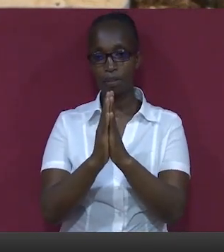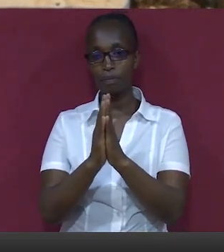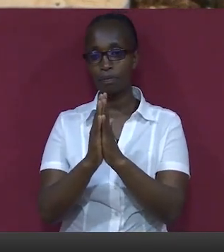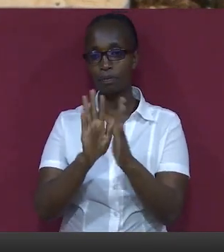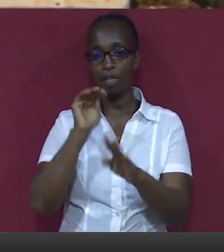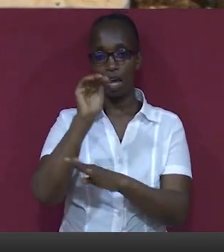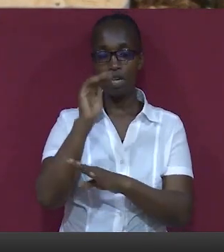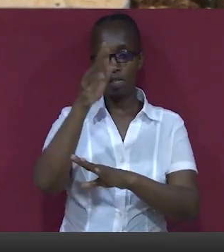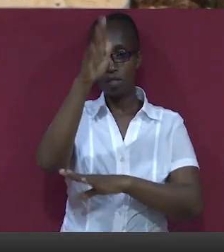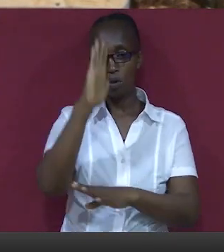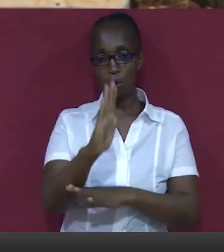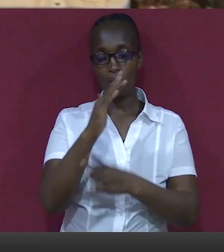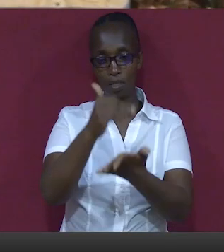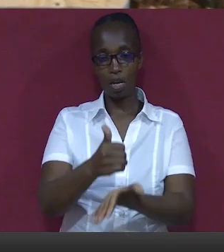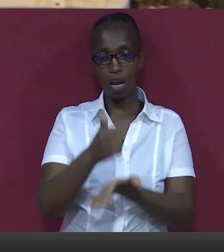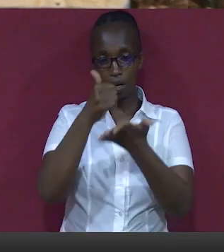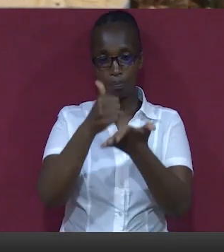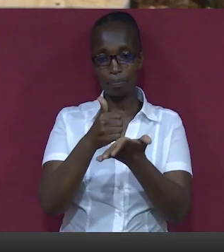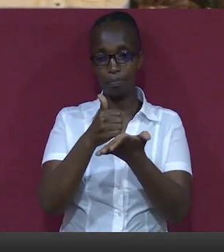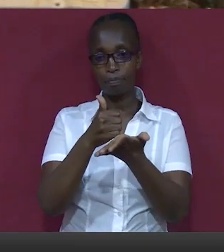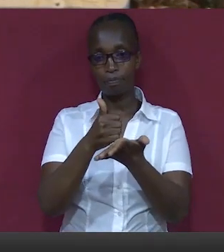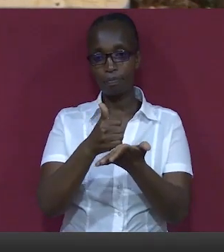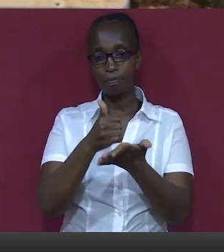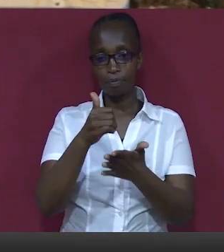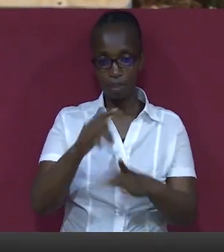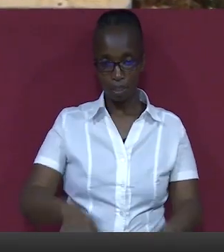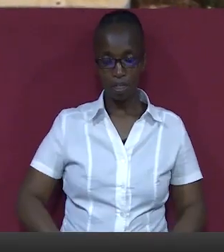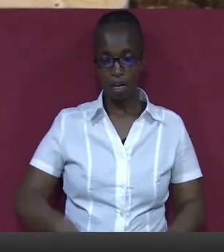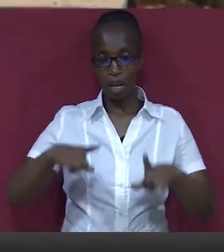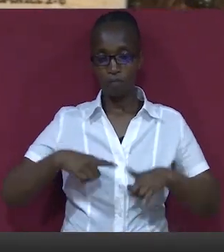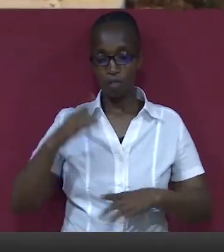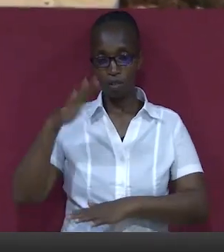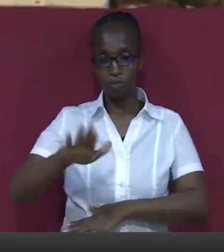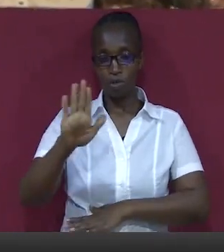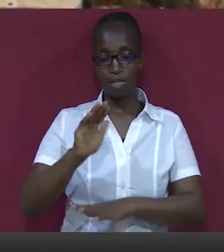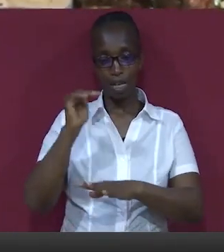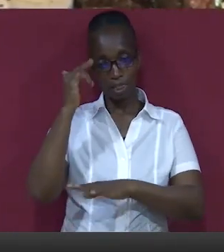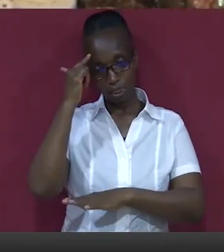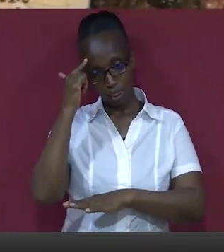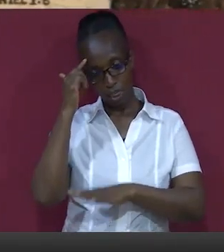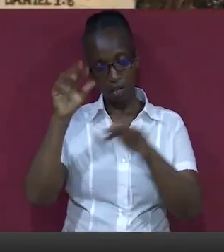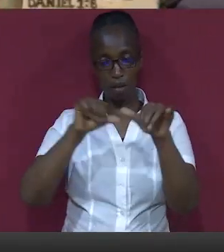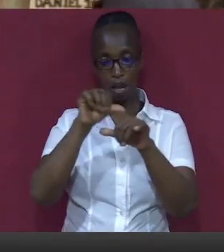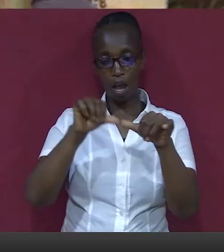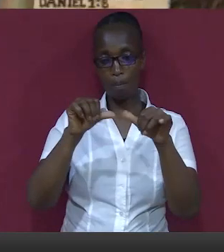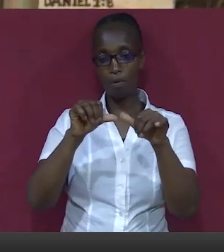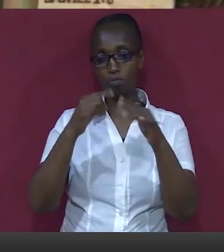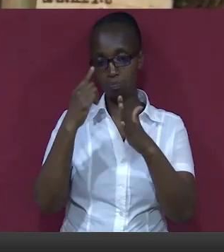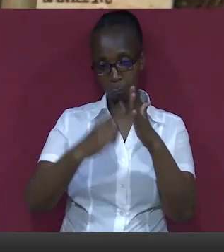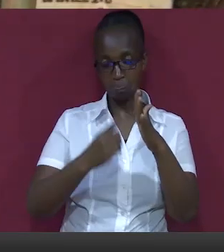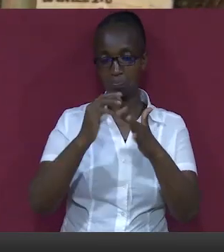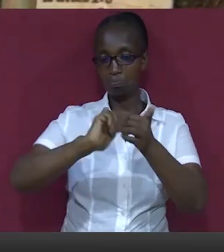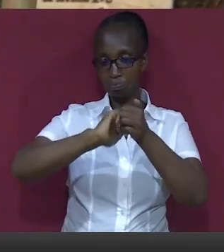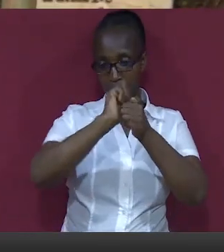to also pray and ask God's intervention in your life.